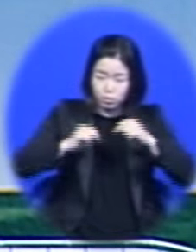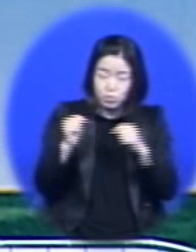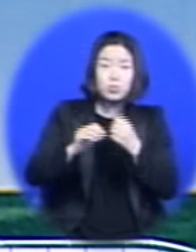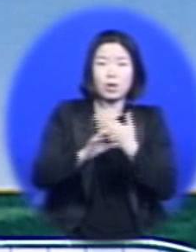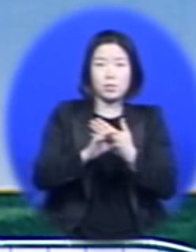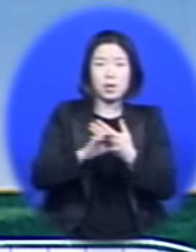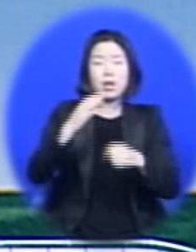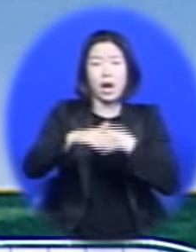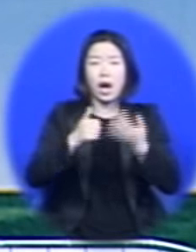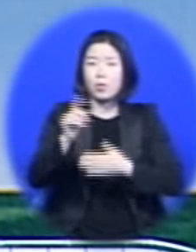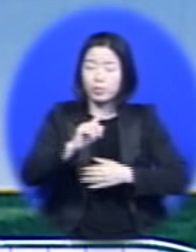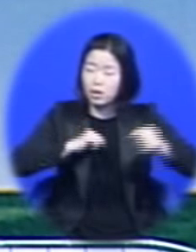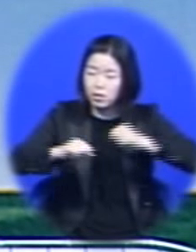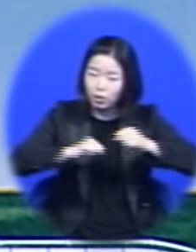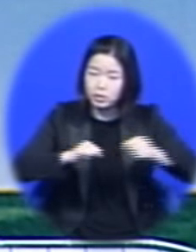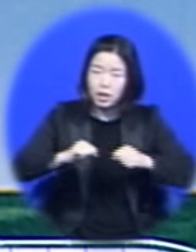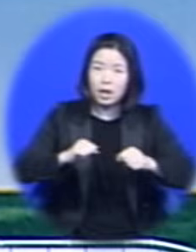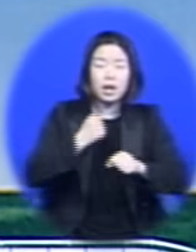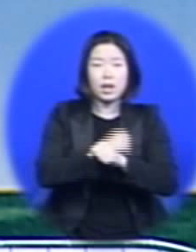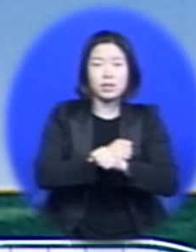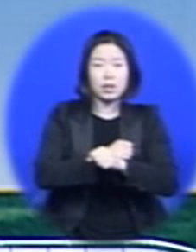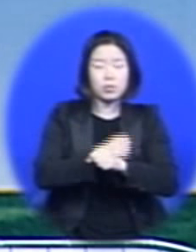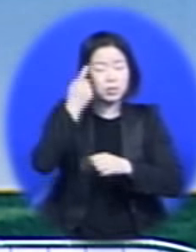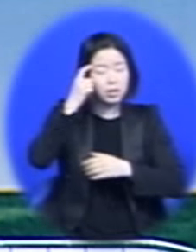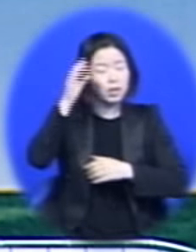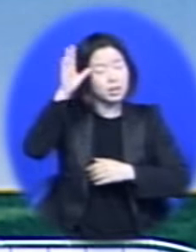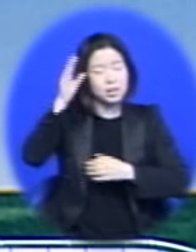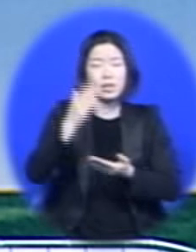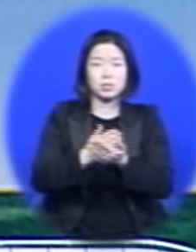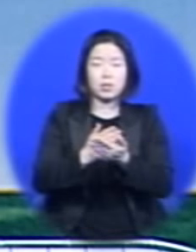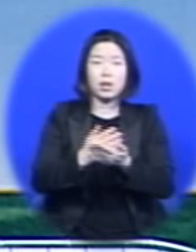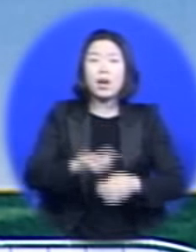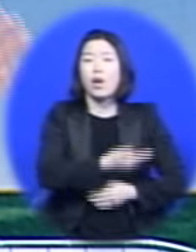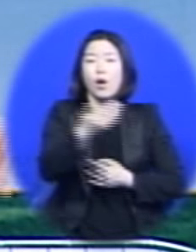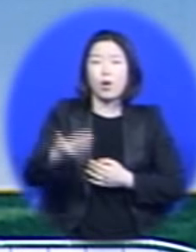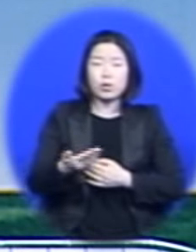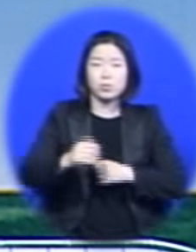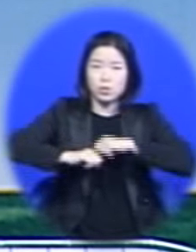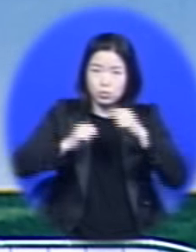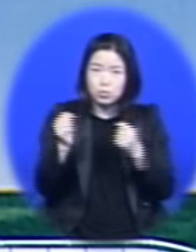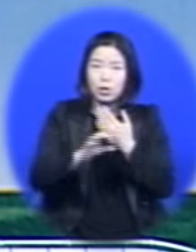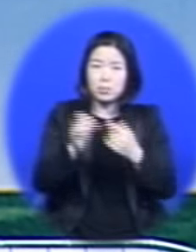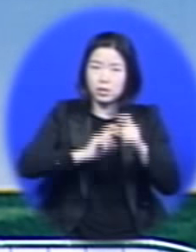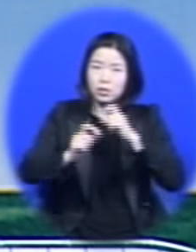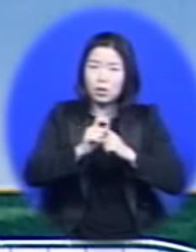어떤 역사를 이루실 것이라고 이렇게 기대하지 마십시오. 여러분이 순종하면 더 어려워질 수